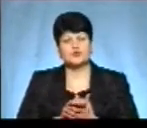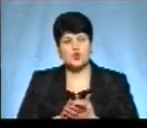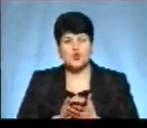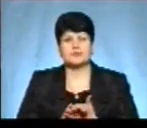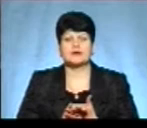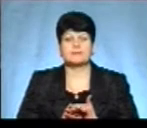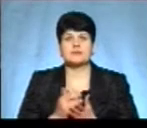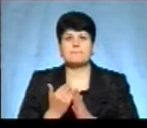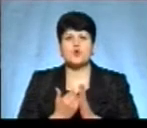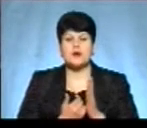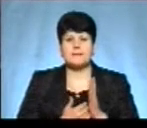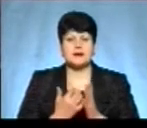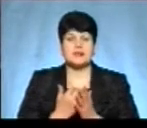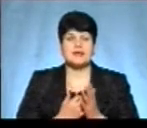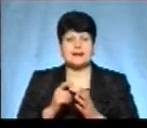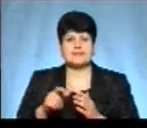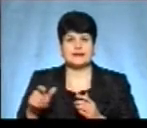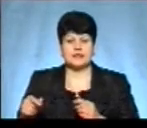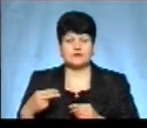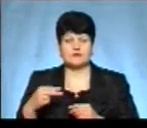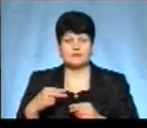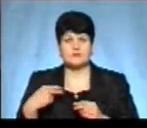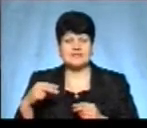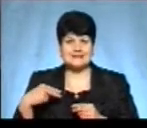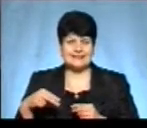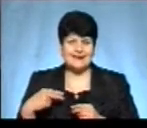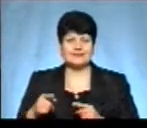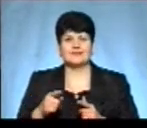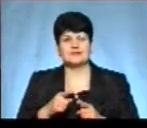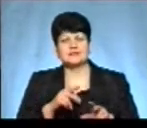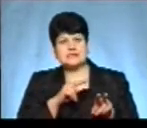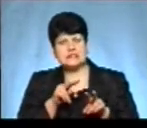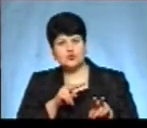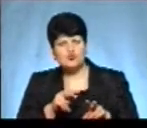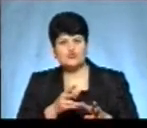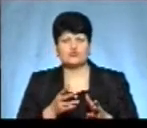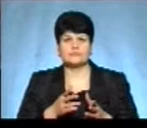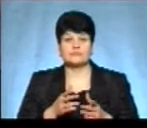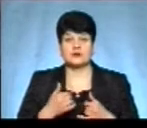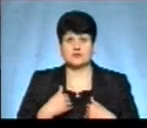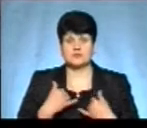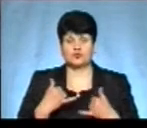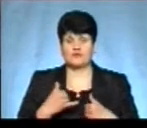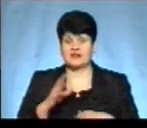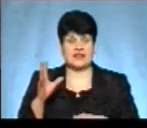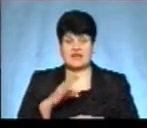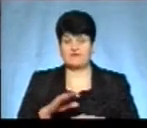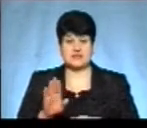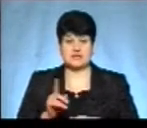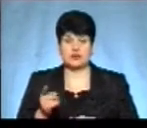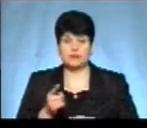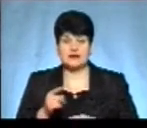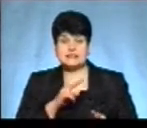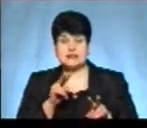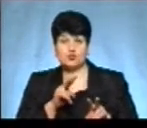з програмами кандидатів президента, чи слідкують за ними. І для нашого здивування, на жаль, не всі тернополяни